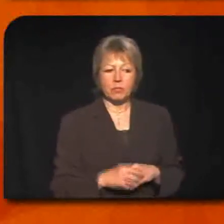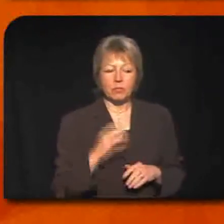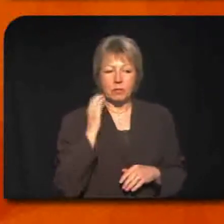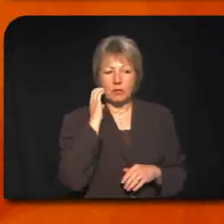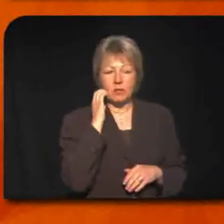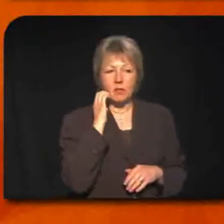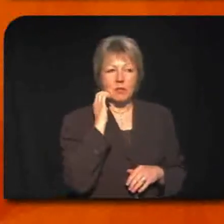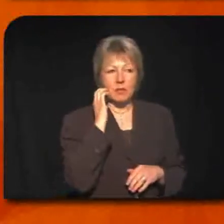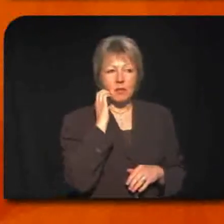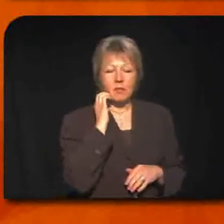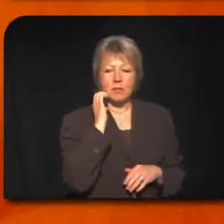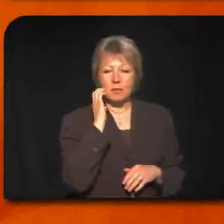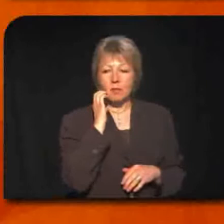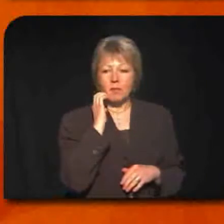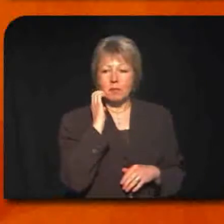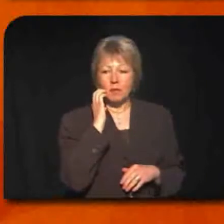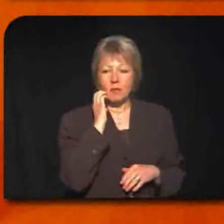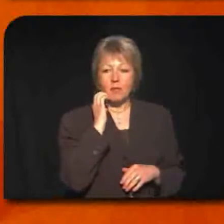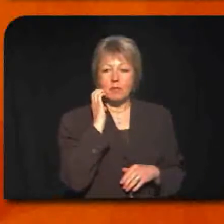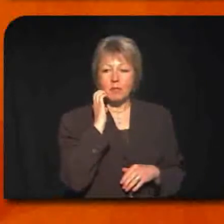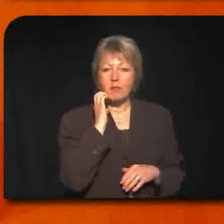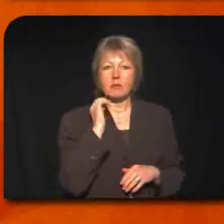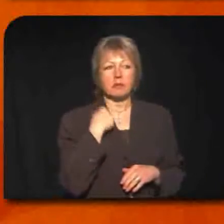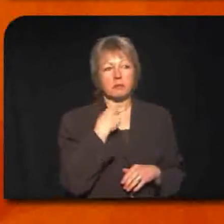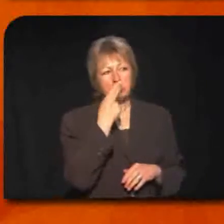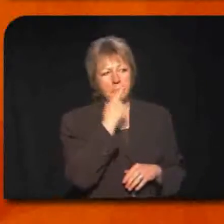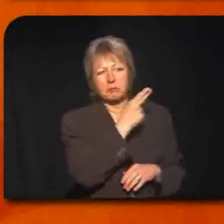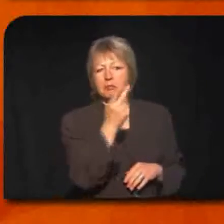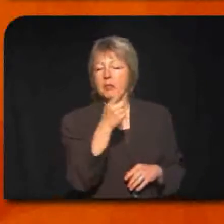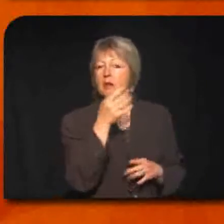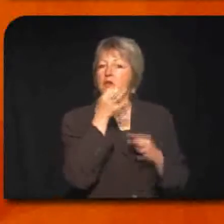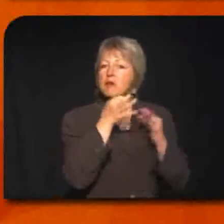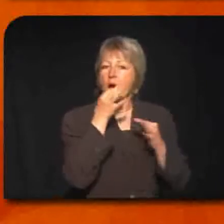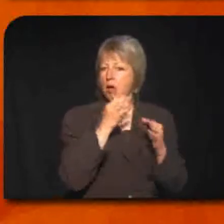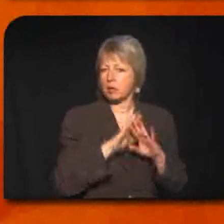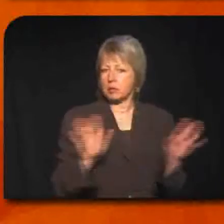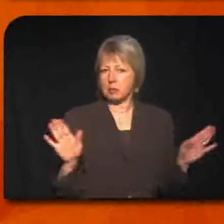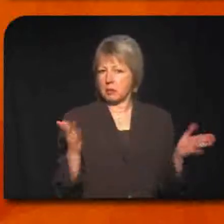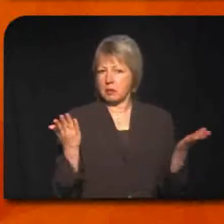ich sehe dass keine Fragen mehr gibt